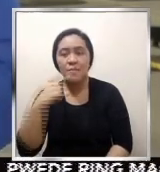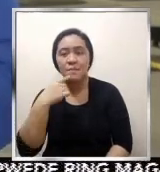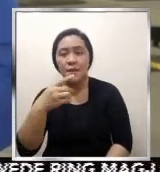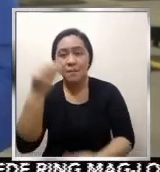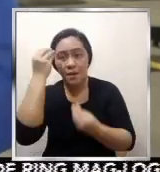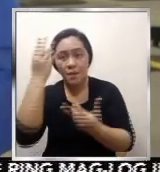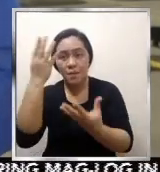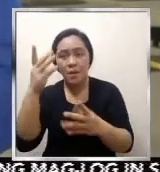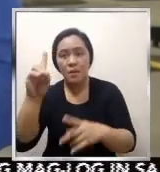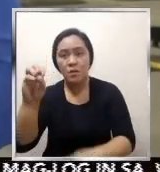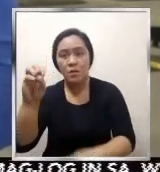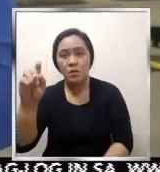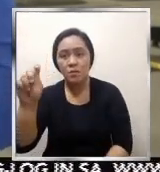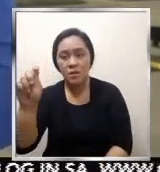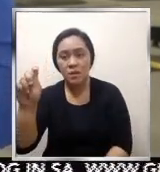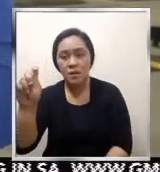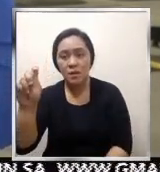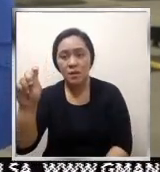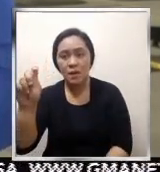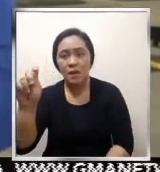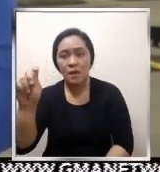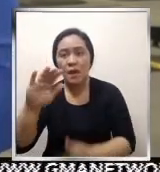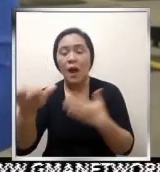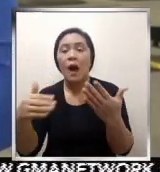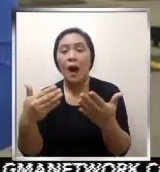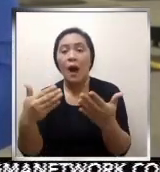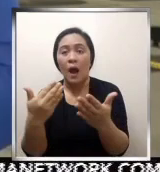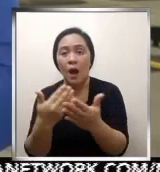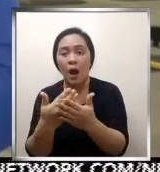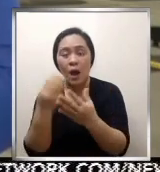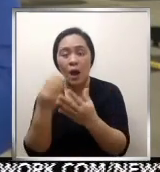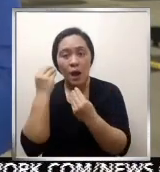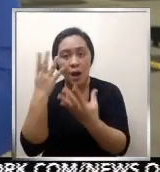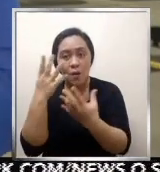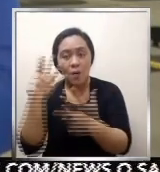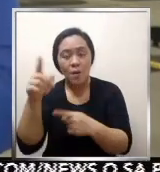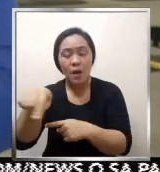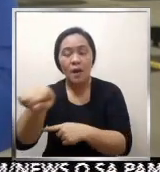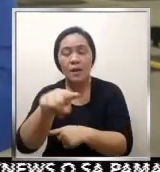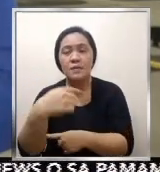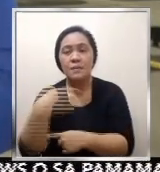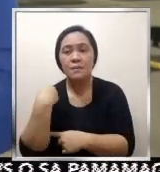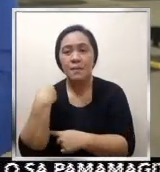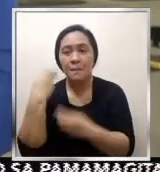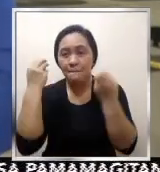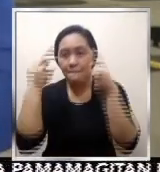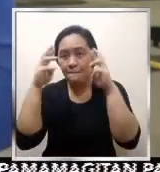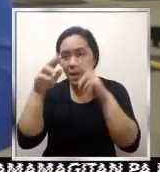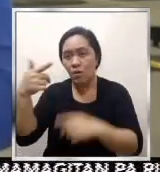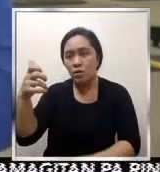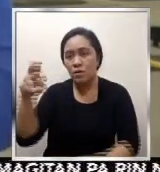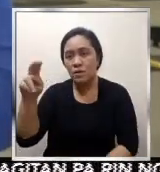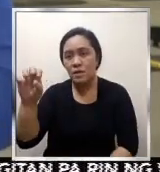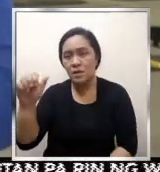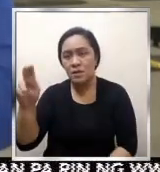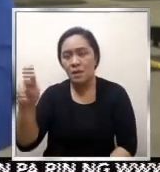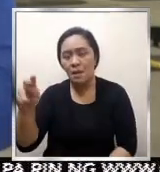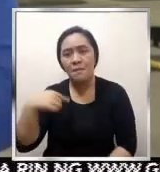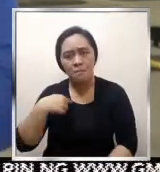Assistant Secretary Ehe, ay nagsabi na rin ang Mayor ng GenSan na payag na siya na